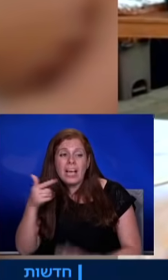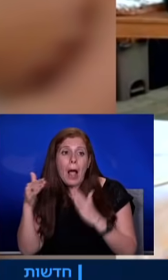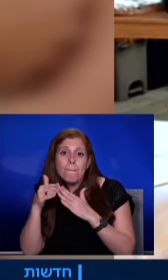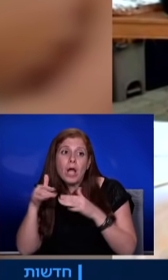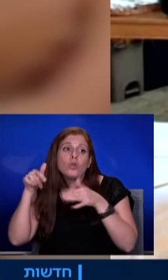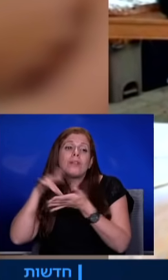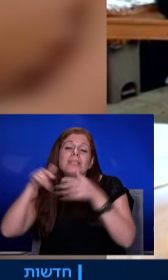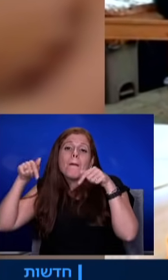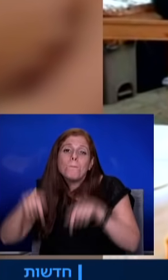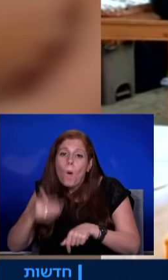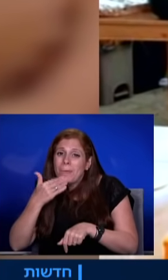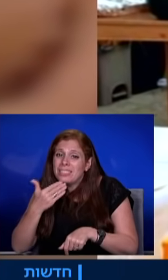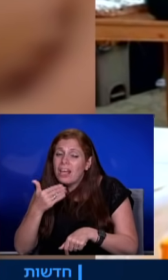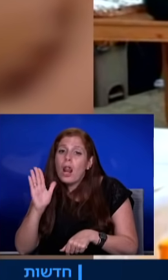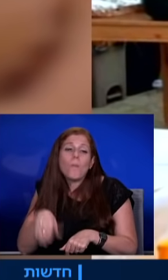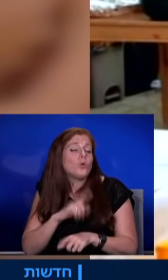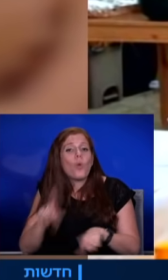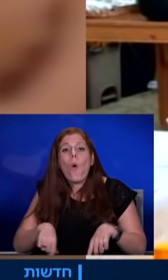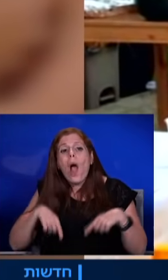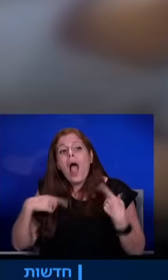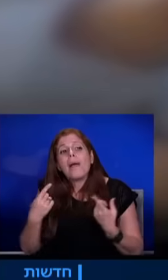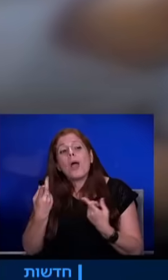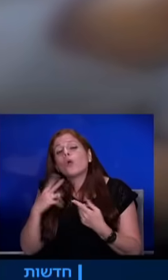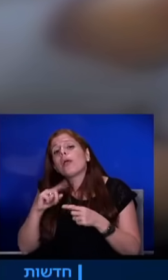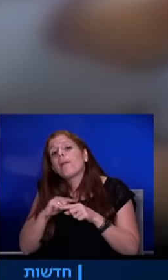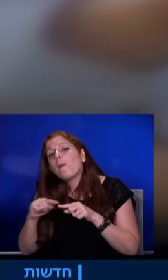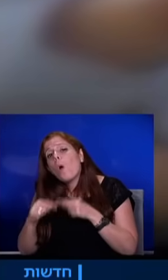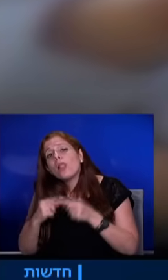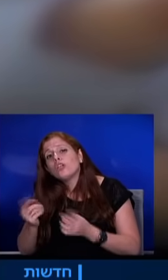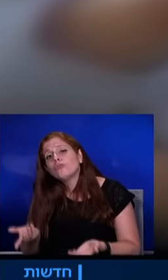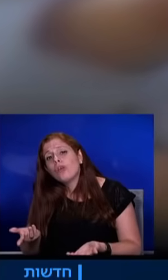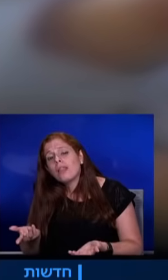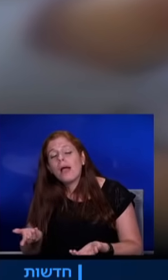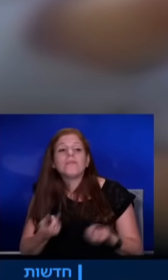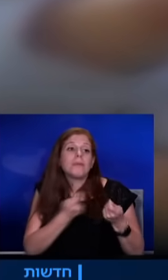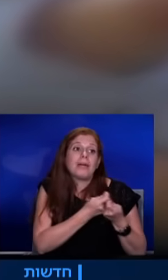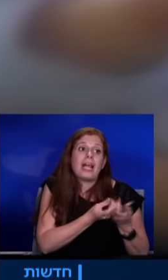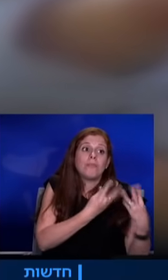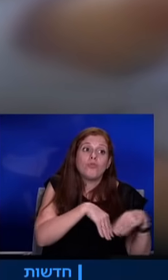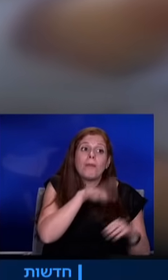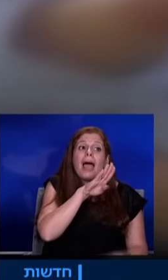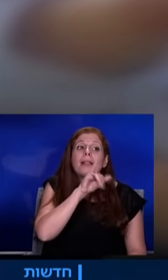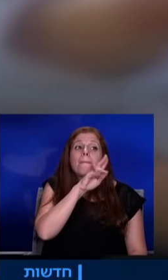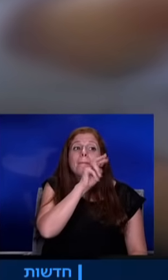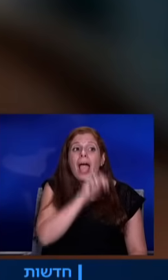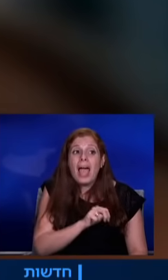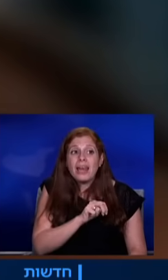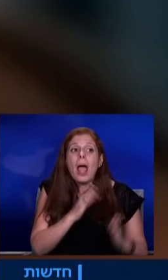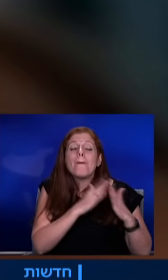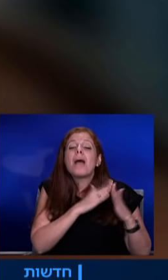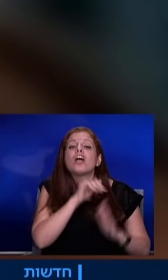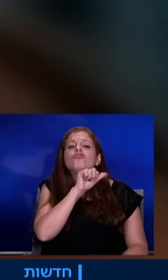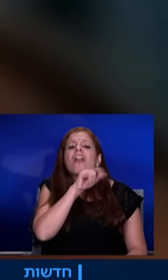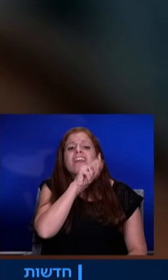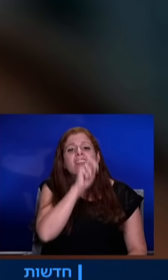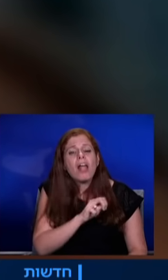בישראל, למרות שלא חי בה מעולם יותר מכמה חודשים בשנה. מבחינת משפחת בירן נירקו, הבית של איתן נמצא